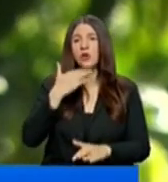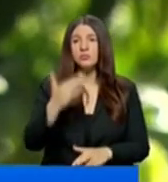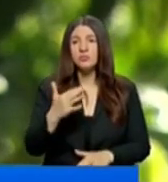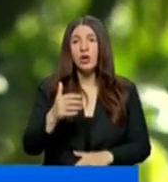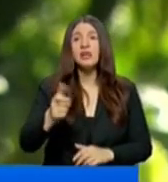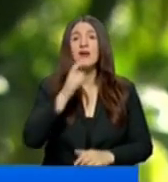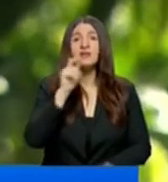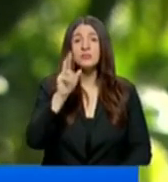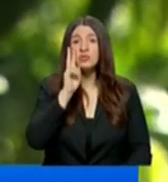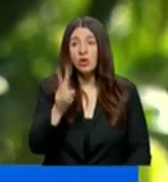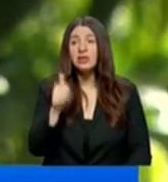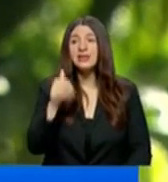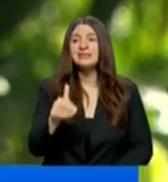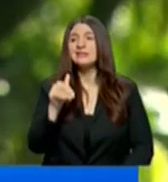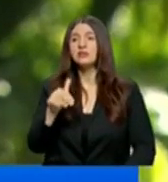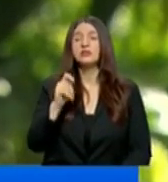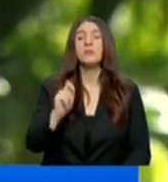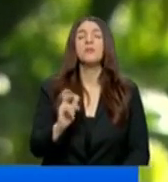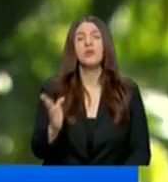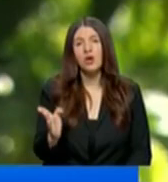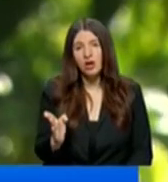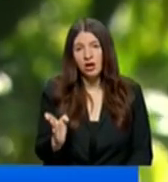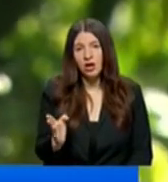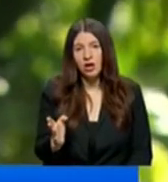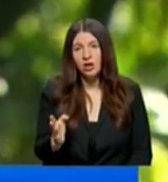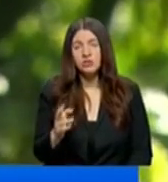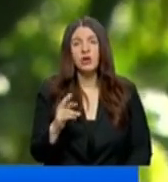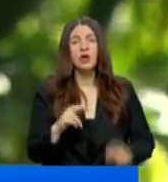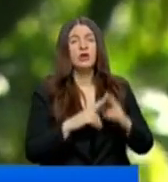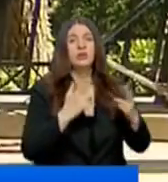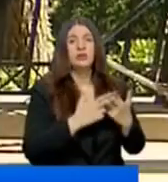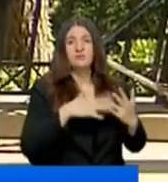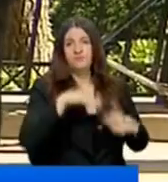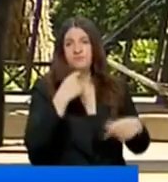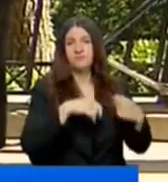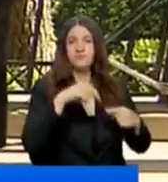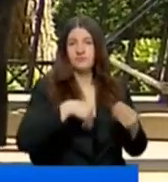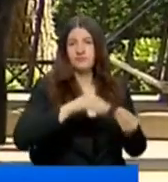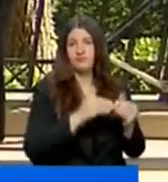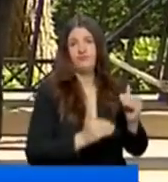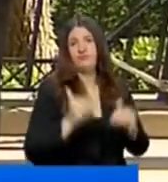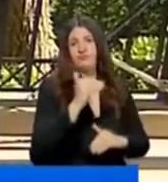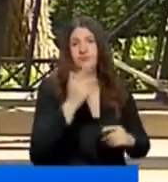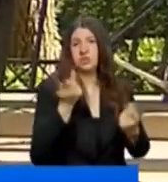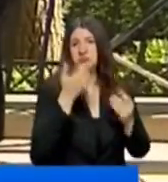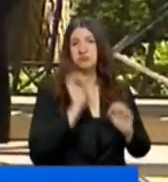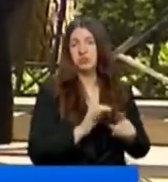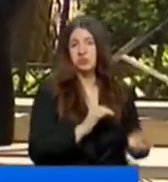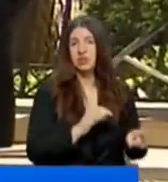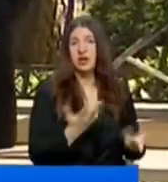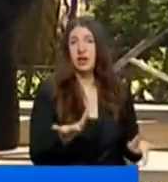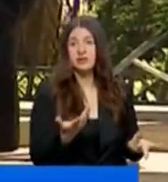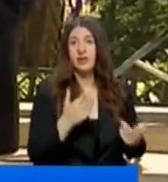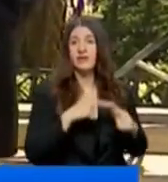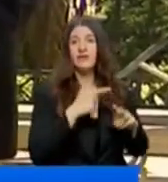Yanlış yaptı, görüyor, geri adım atamıyor. Dünya merkez bankalarında da şimdi faiz artırma eğilimi başladı. Hatta